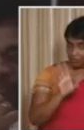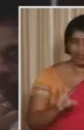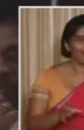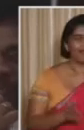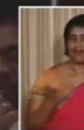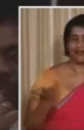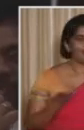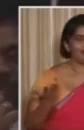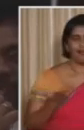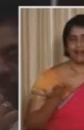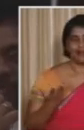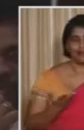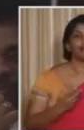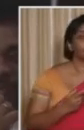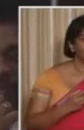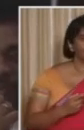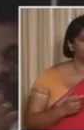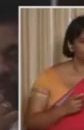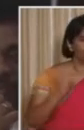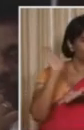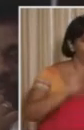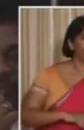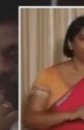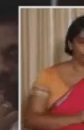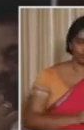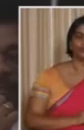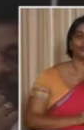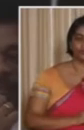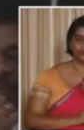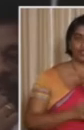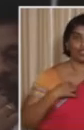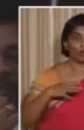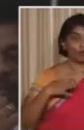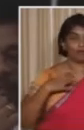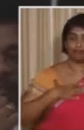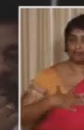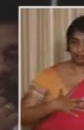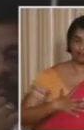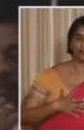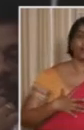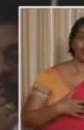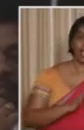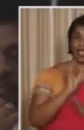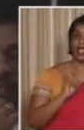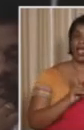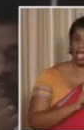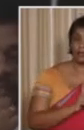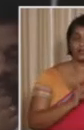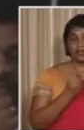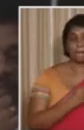නෑ. නෑ. එතන ඔබතුමා දන්නව යන ලයිස්තුව. ඉතින් ඒ නිසා ඔබතුමාලා සූට් මහගෙන හිටියා. ඔබතුමාලා ඇමතිකම් බලාගෙන